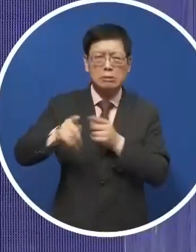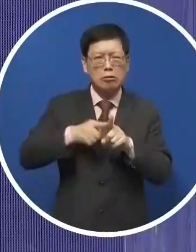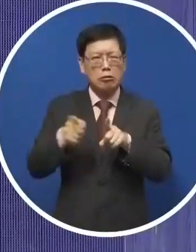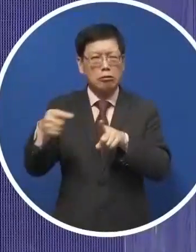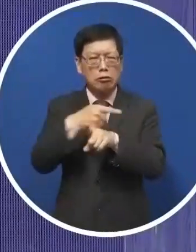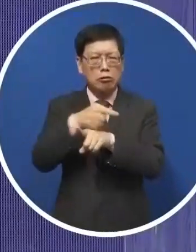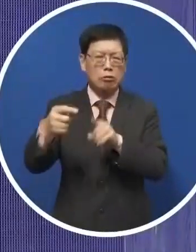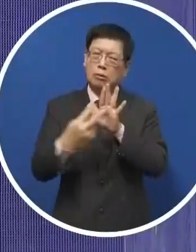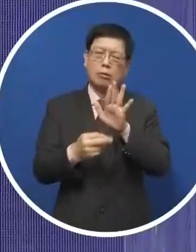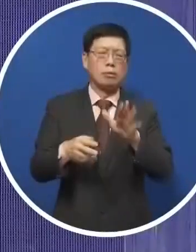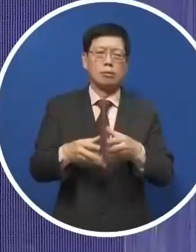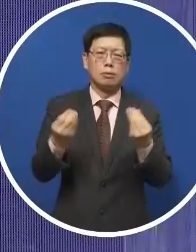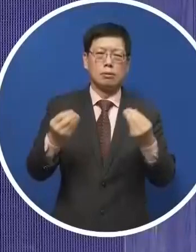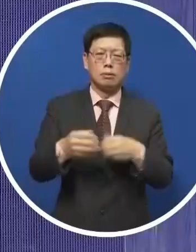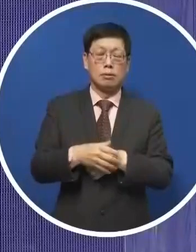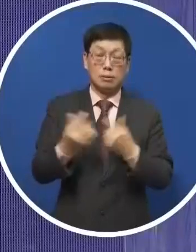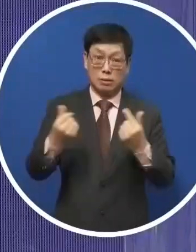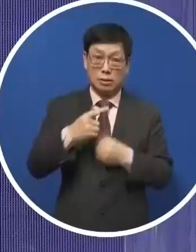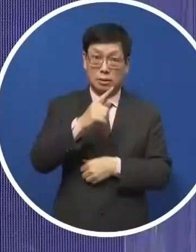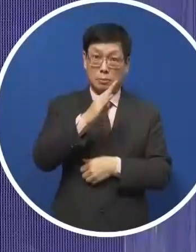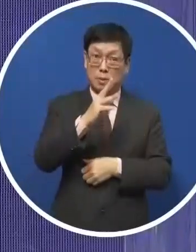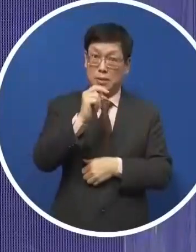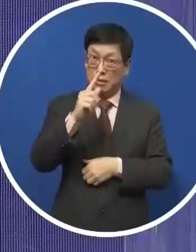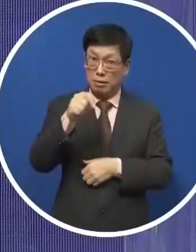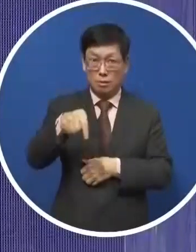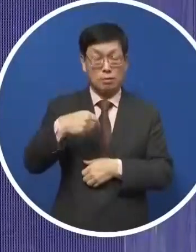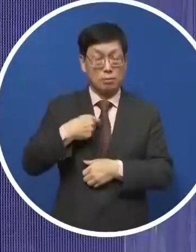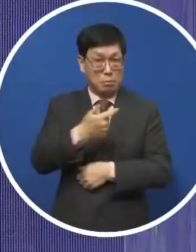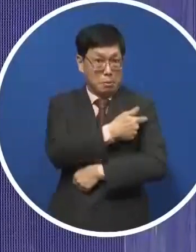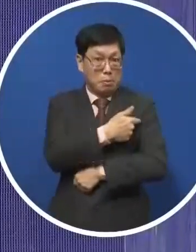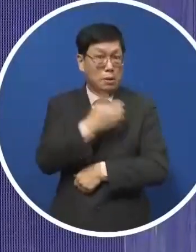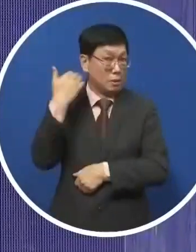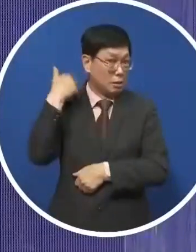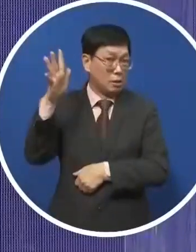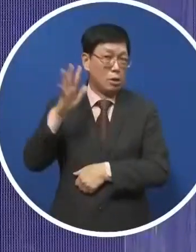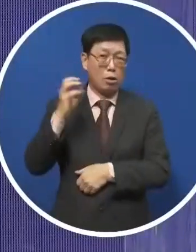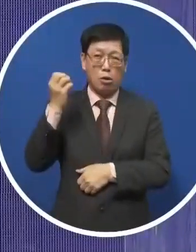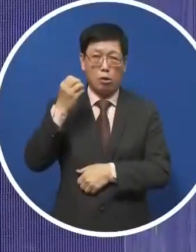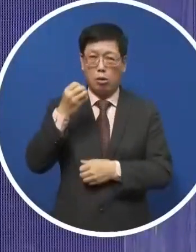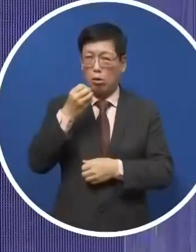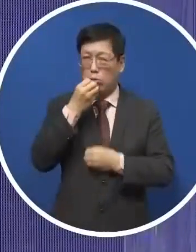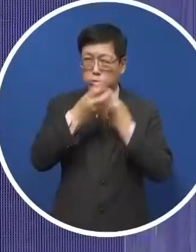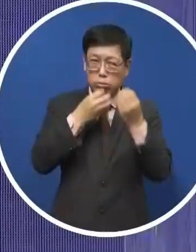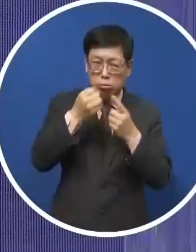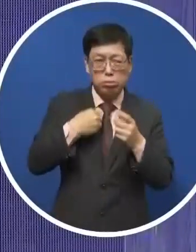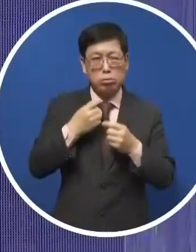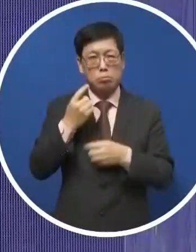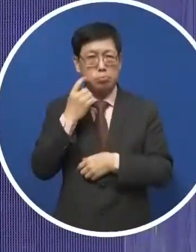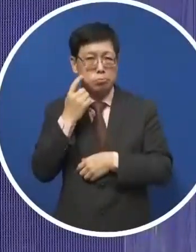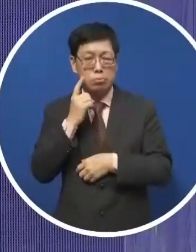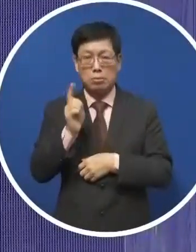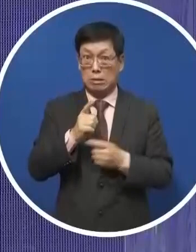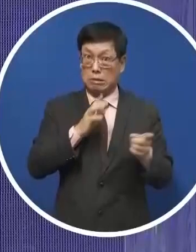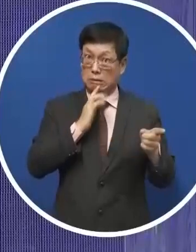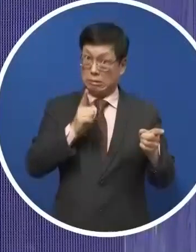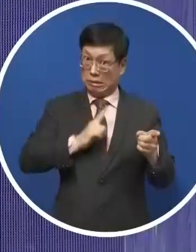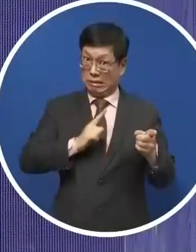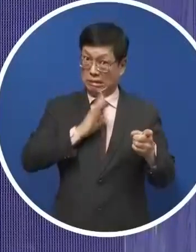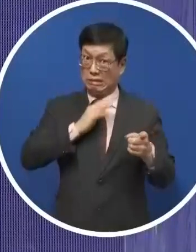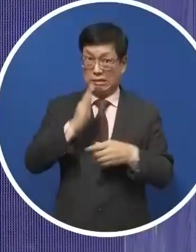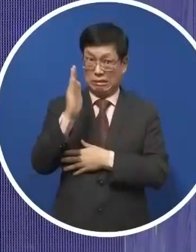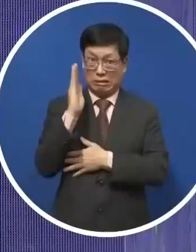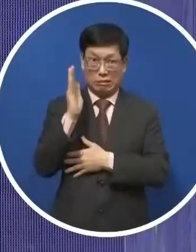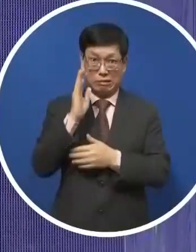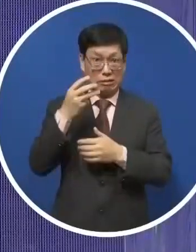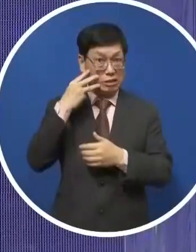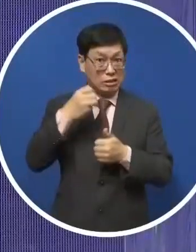揣测尤其关于 BNT 的疫苗，先前有许多的传言这个传言包括是不是有派系介入、